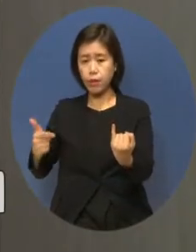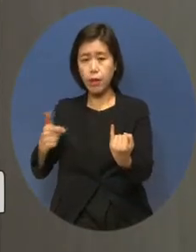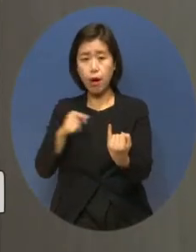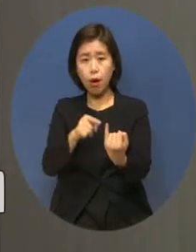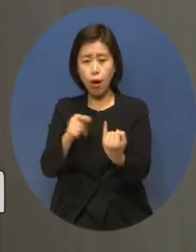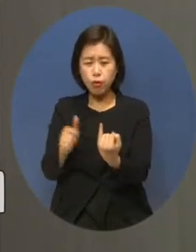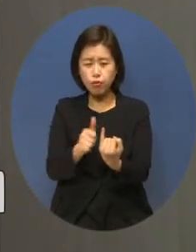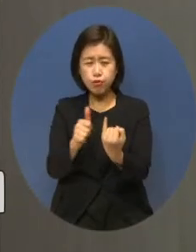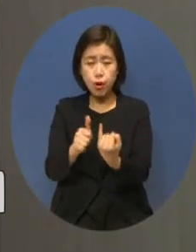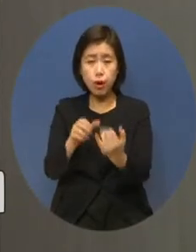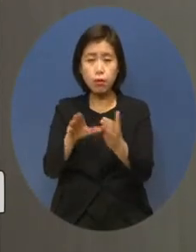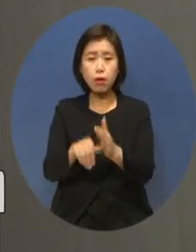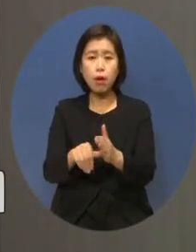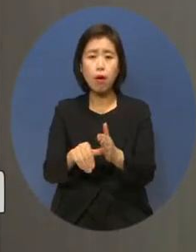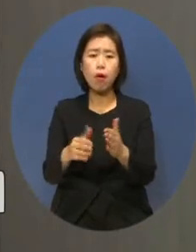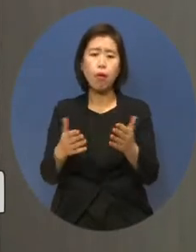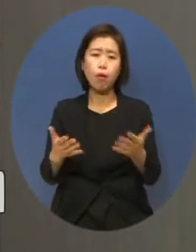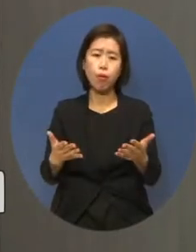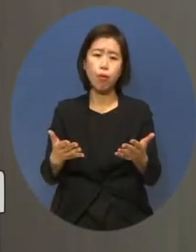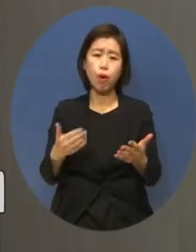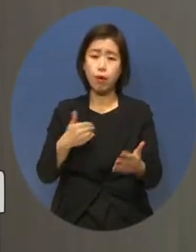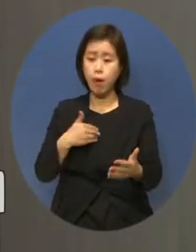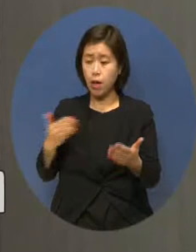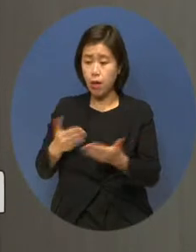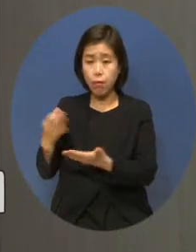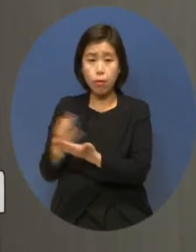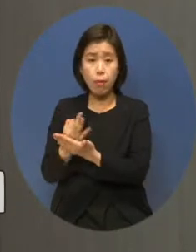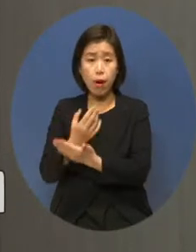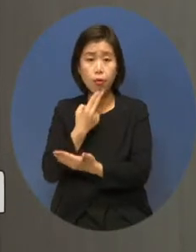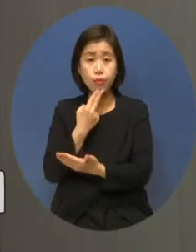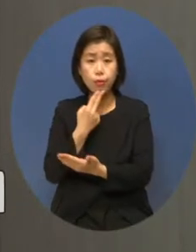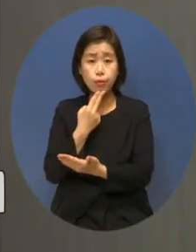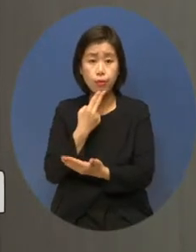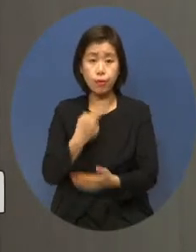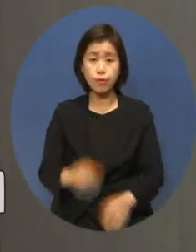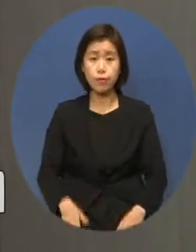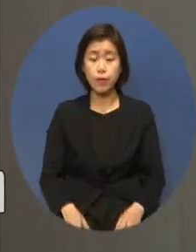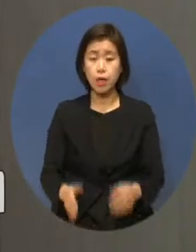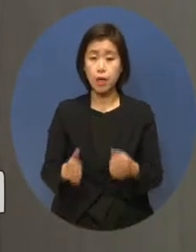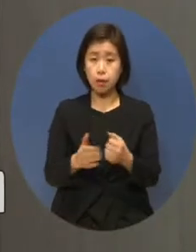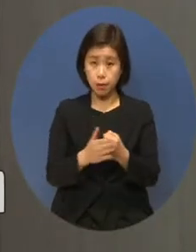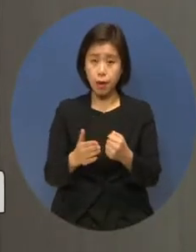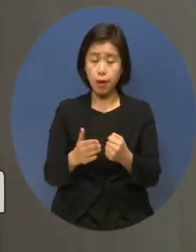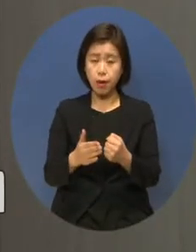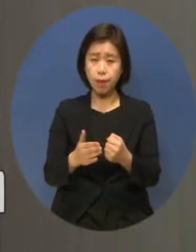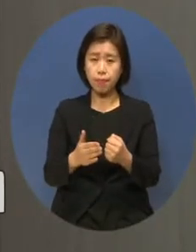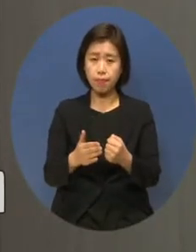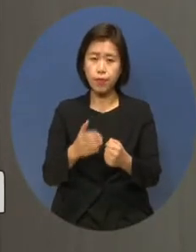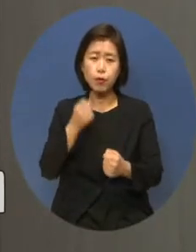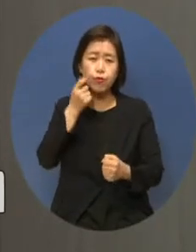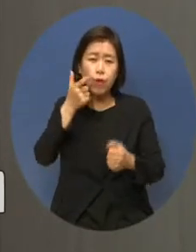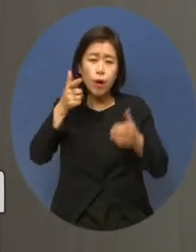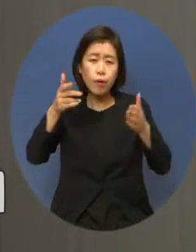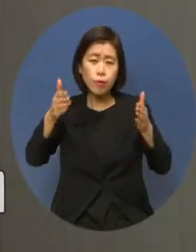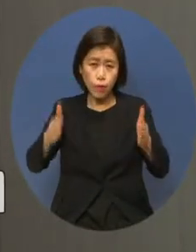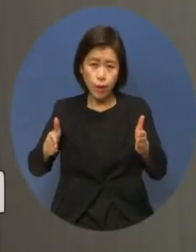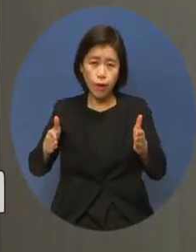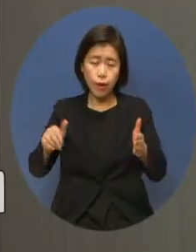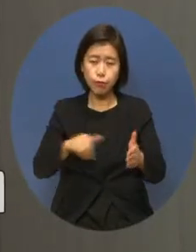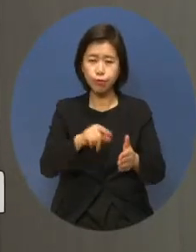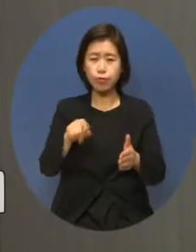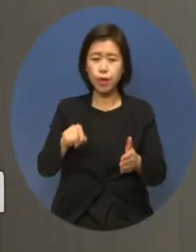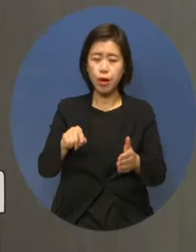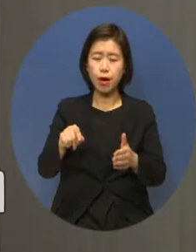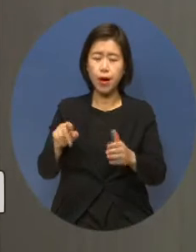있어서 그 어른이 되면 영화에도 좀 일부가 담겨 있잖아요. 그래서 최소한 지원을 받기 위해서 6개월은 우리가 알아서 생존해야